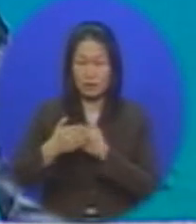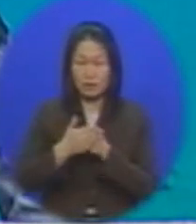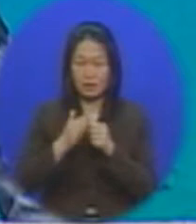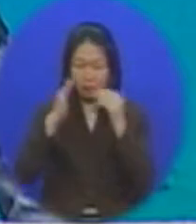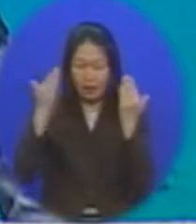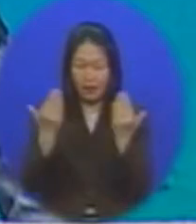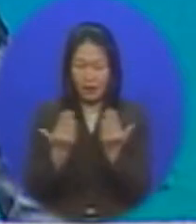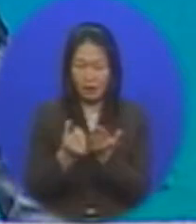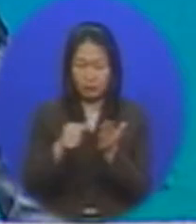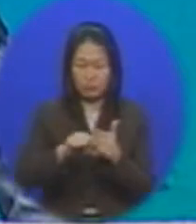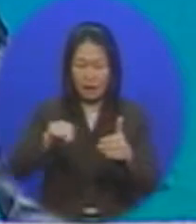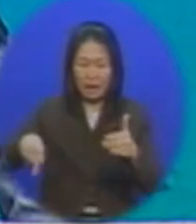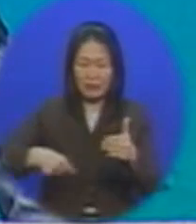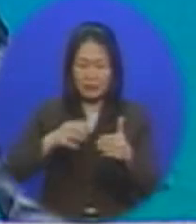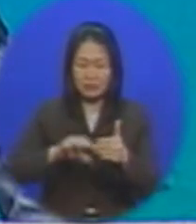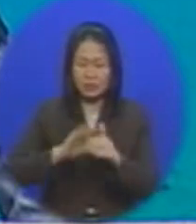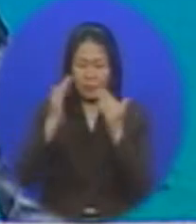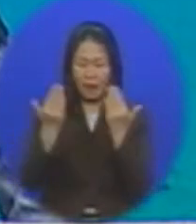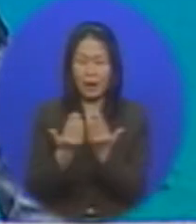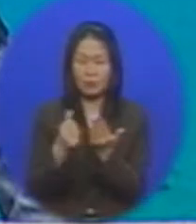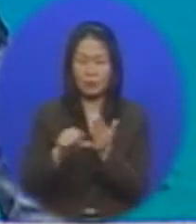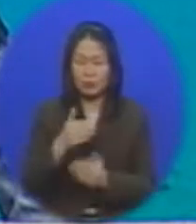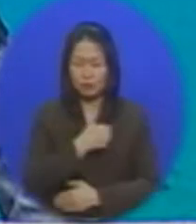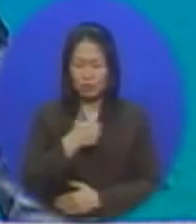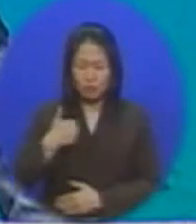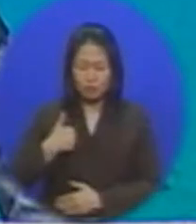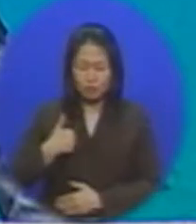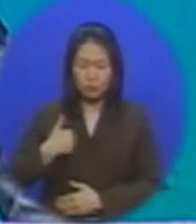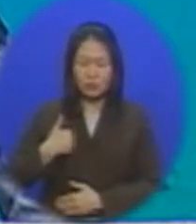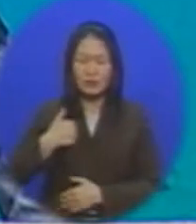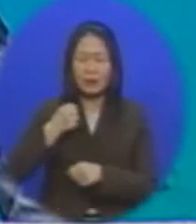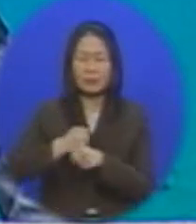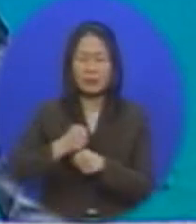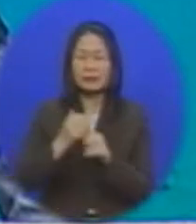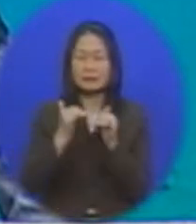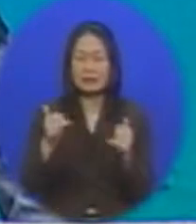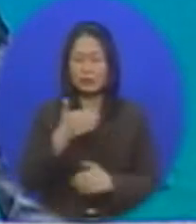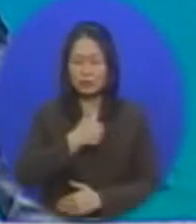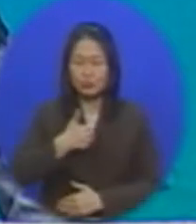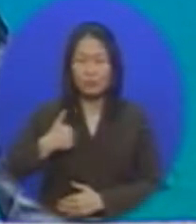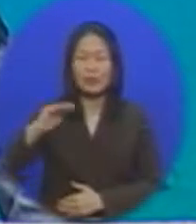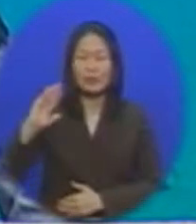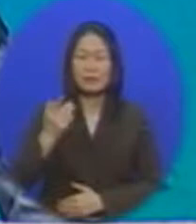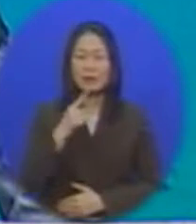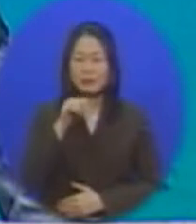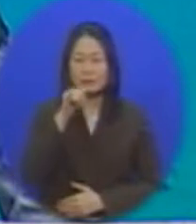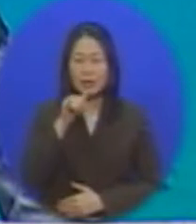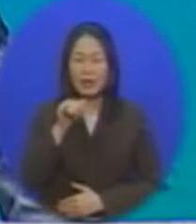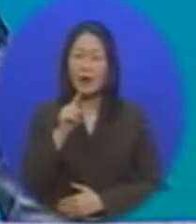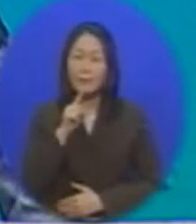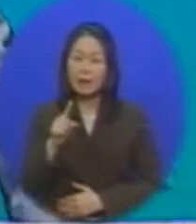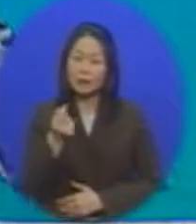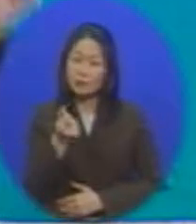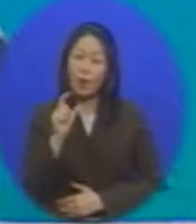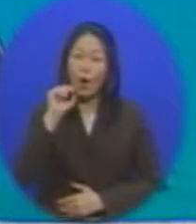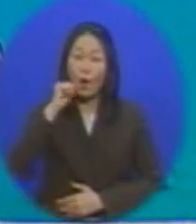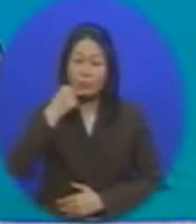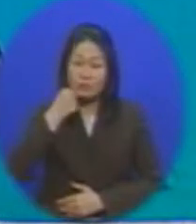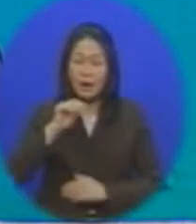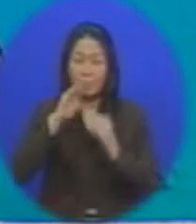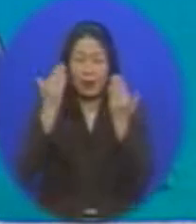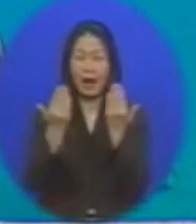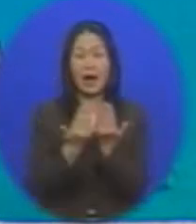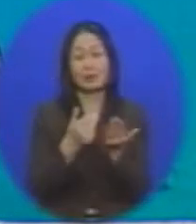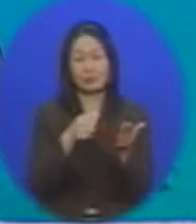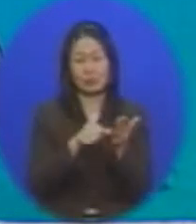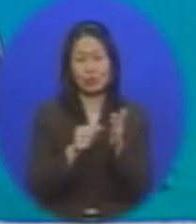만물을 충만케 하시는 자에 충만 이니라 하셨어요 말이 조금 어렵습니다 맘 물